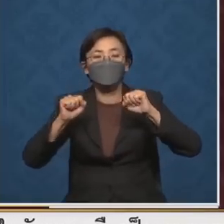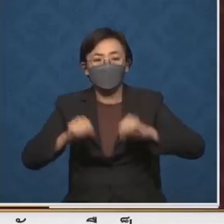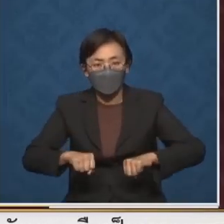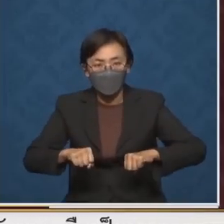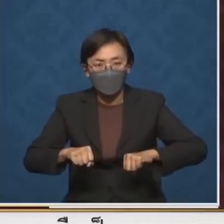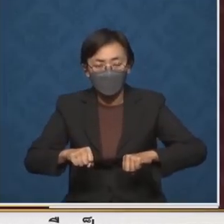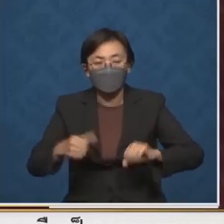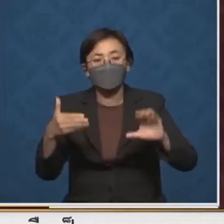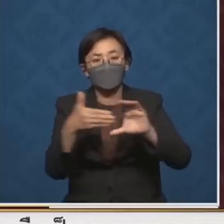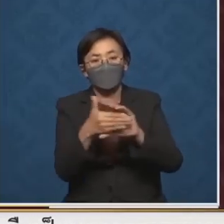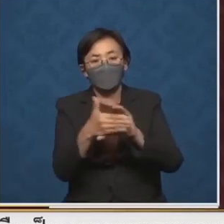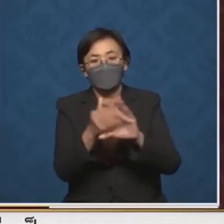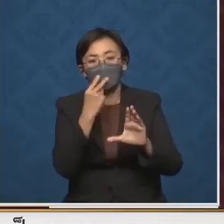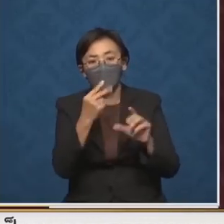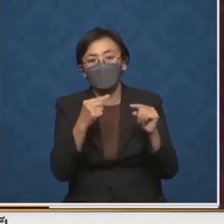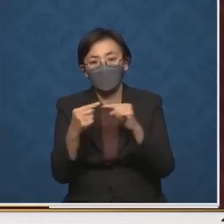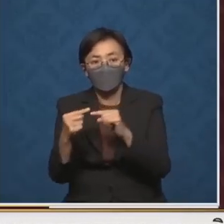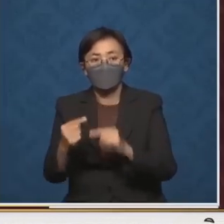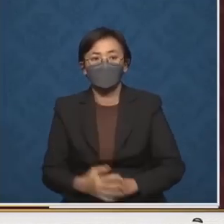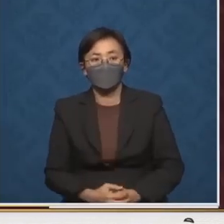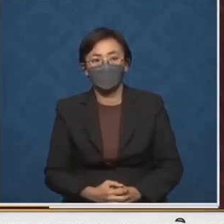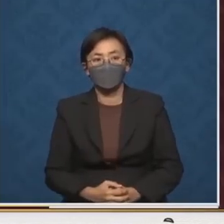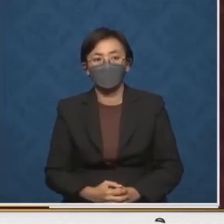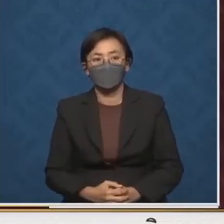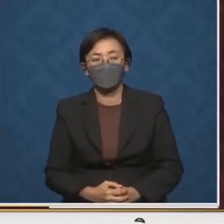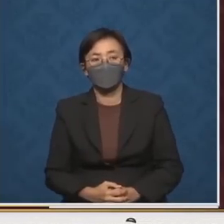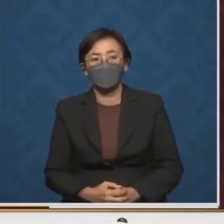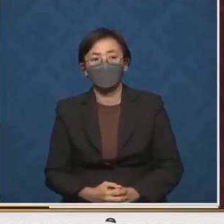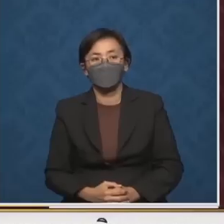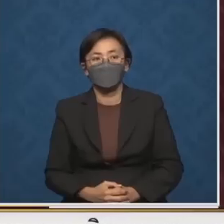ไปดูหันต่ไปครับ